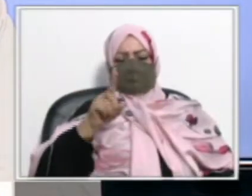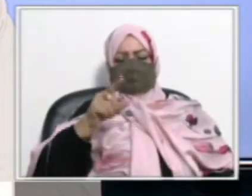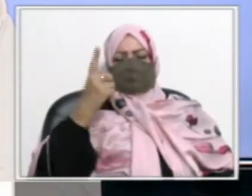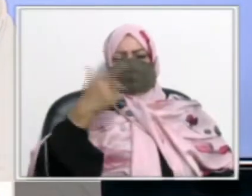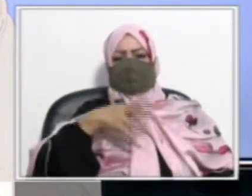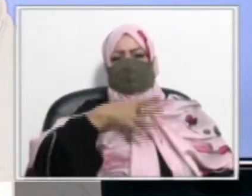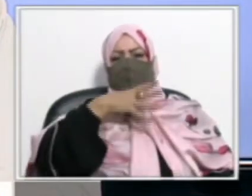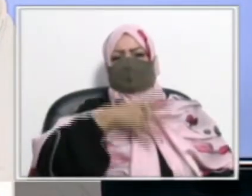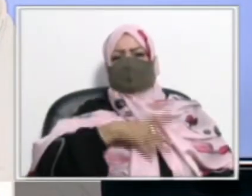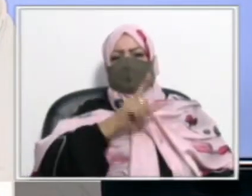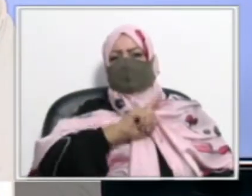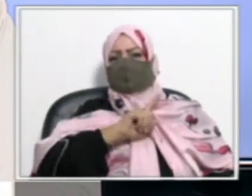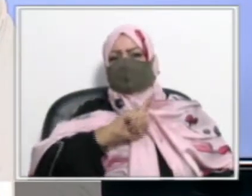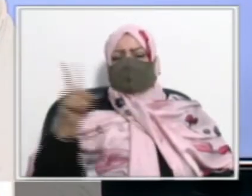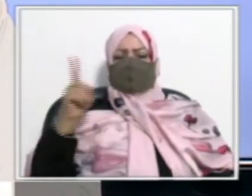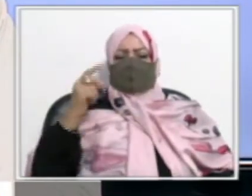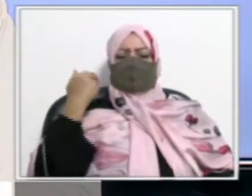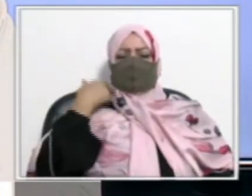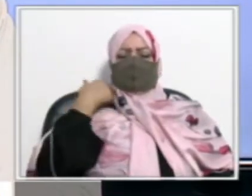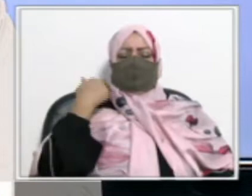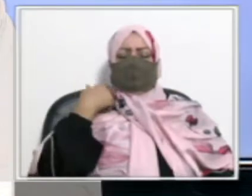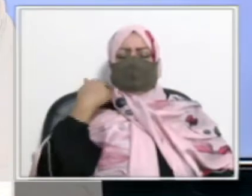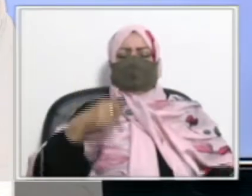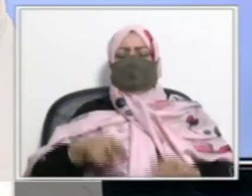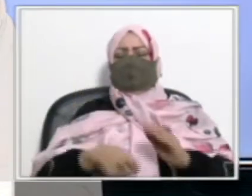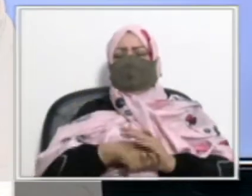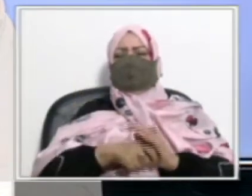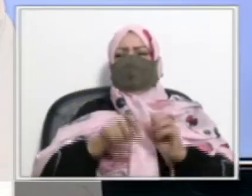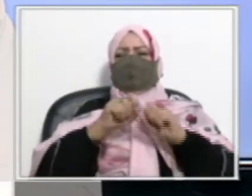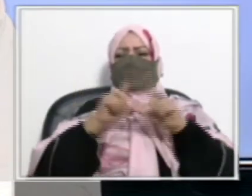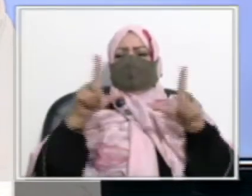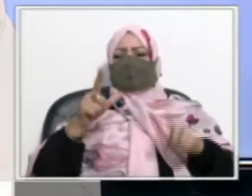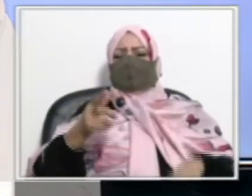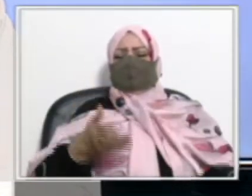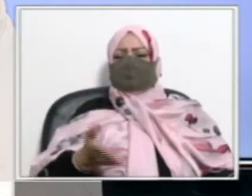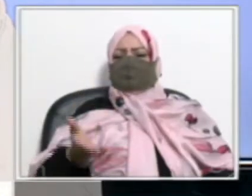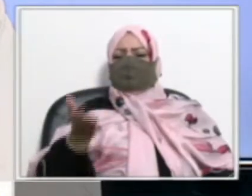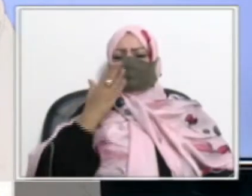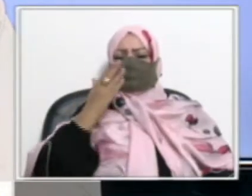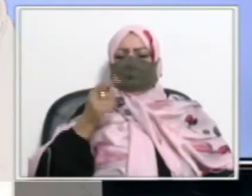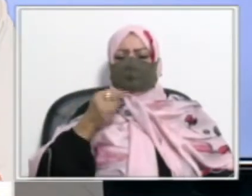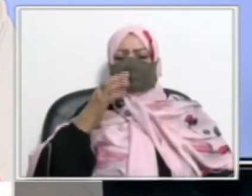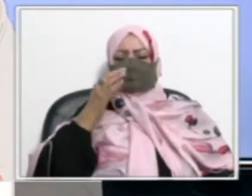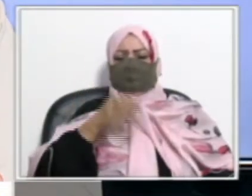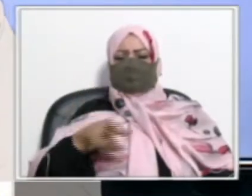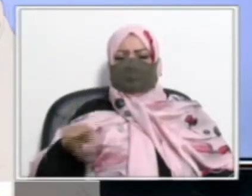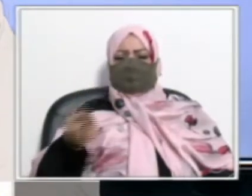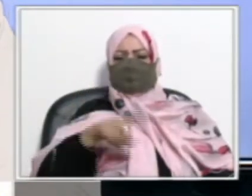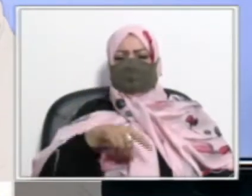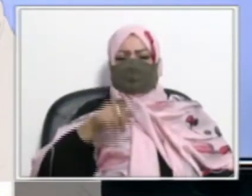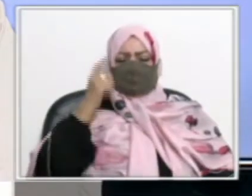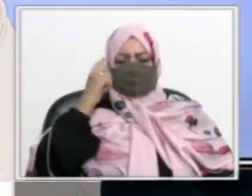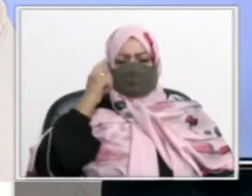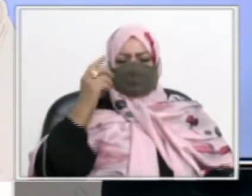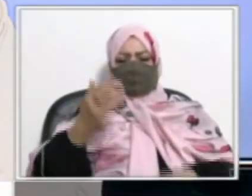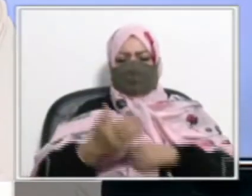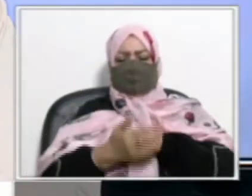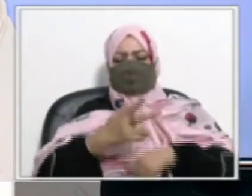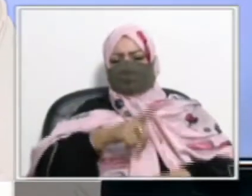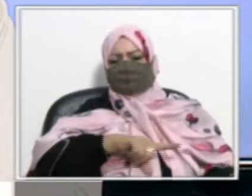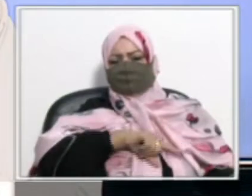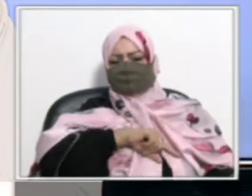محتاج وأصابته الفاقة وإن كان رجل عامي لا يفقه الحكم الشرعي مسكين أو هو يعني متأثر كما أخبر عن